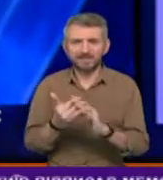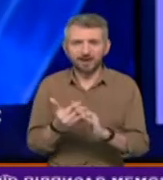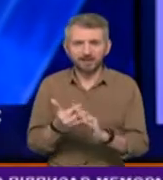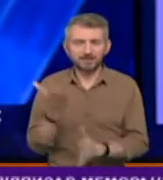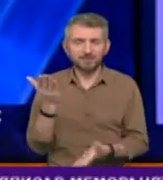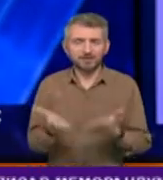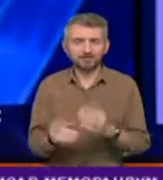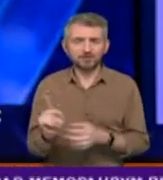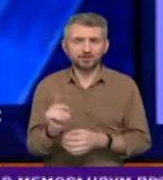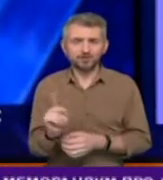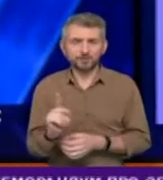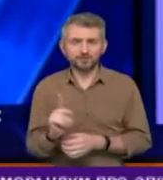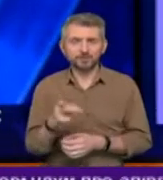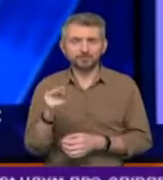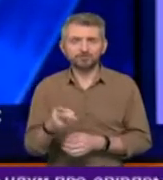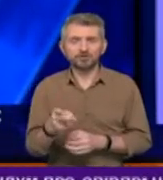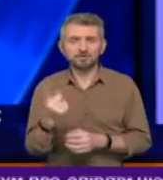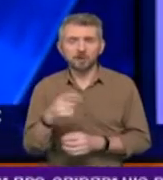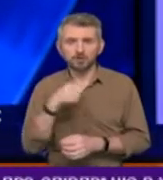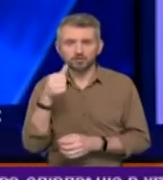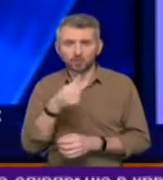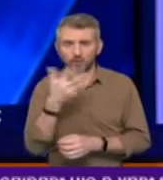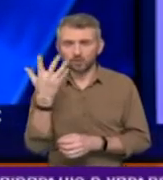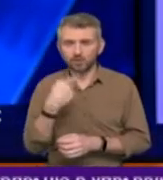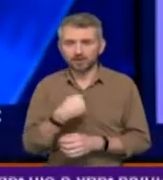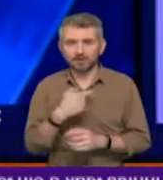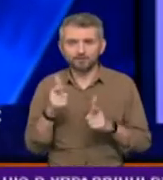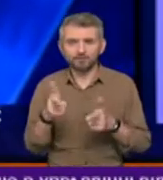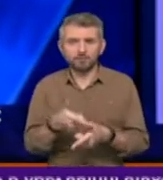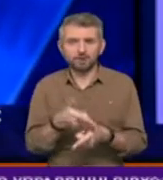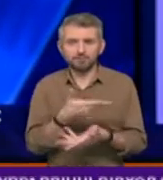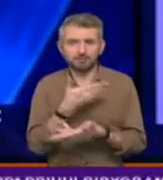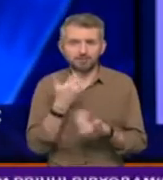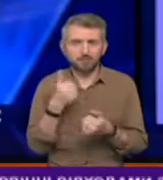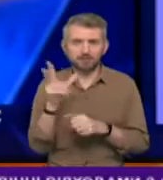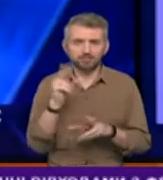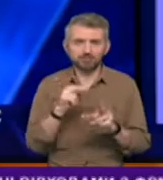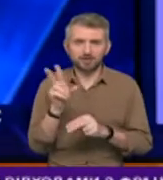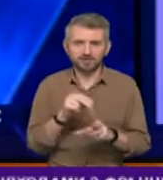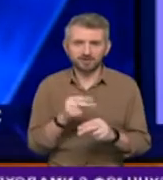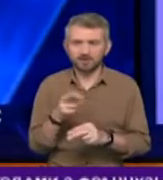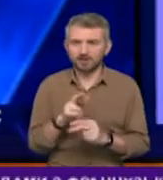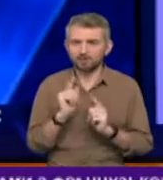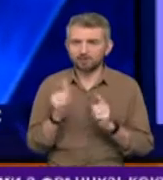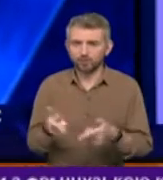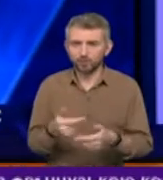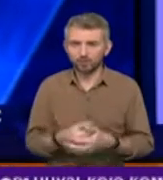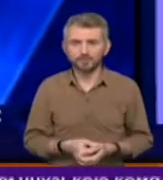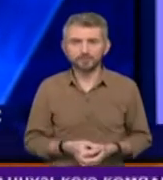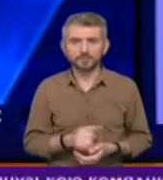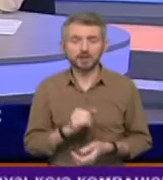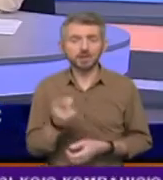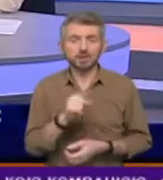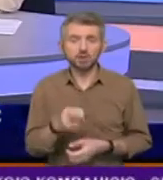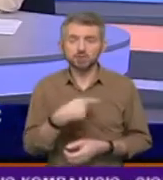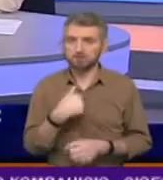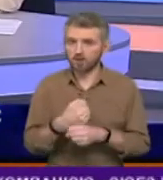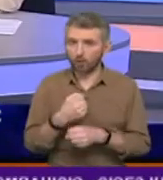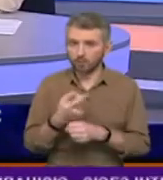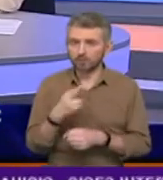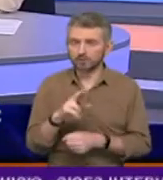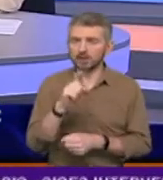чесно. Чому етикетки знімати? Я знайду, ну, що... говорять, що треба зняти етикетку, а з чим це пов'язано? Тому що, знову ж таки, інструктор, він має виконувати